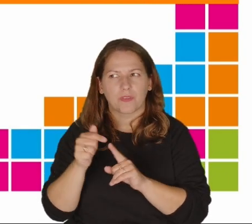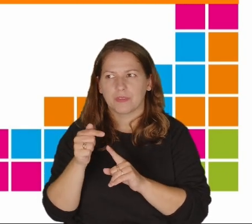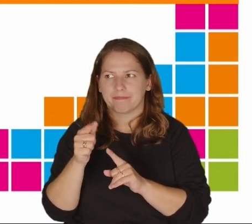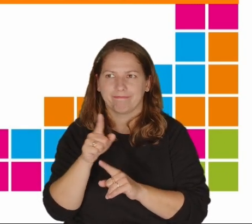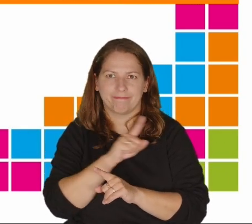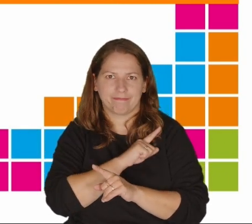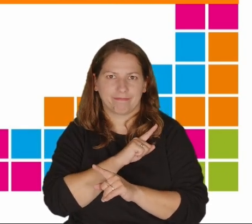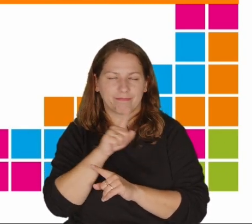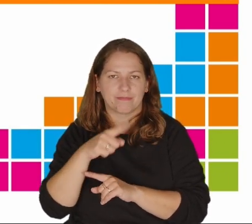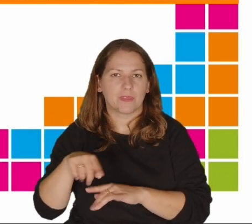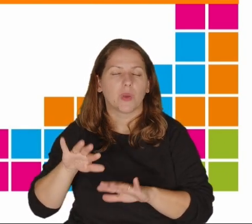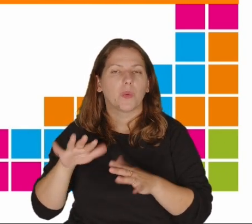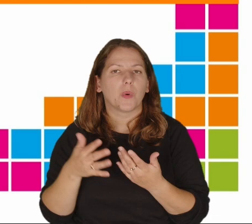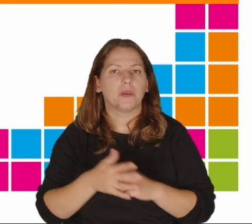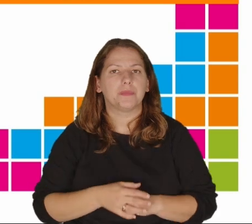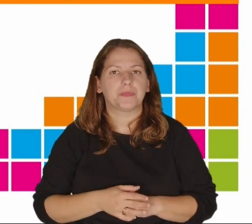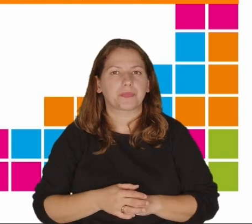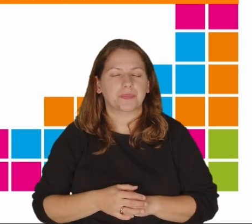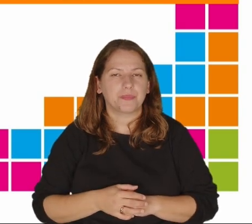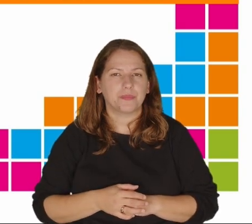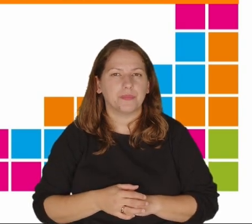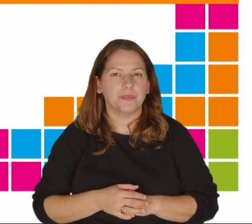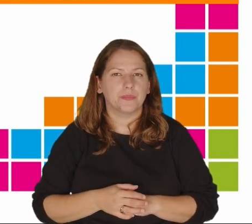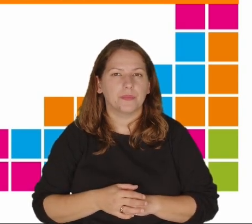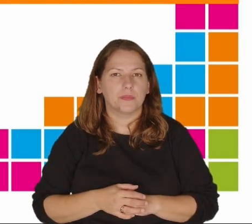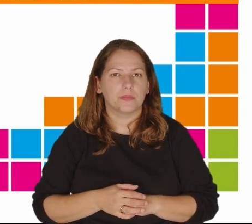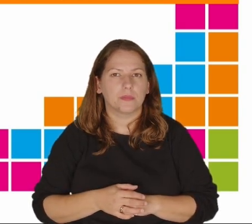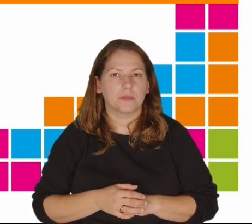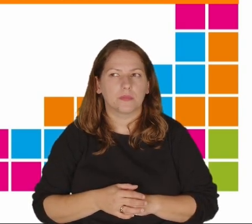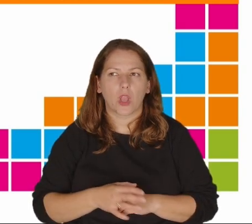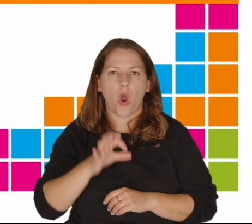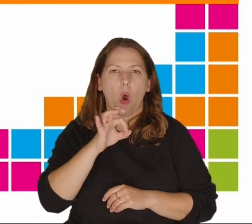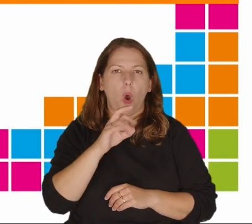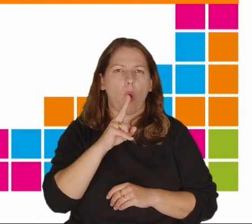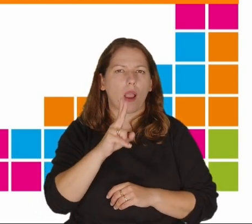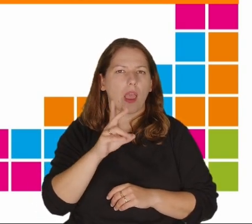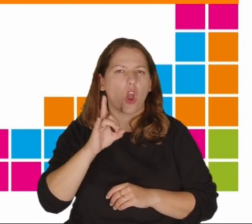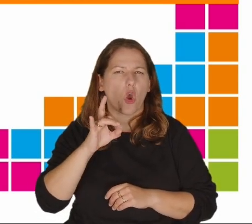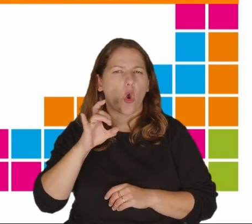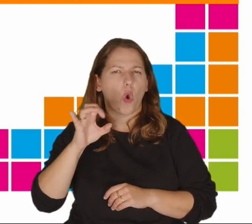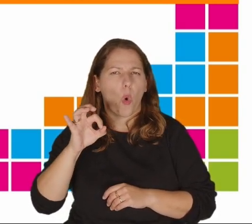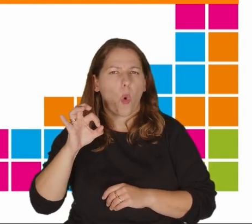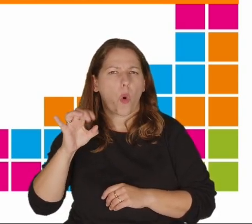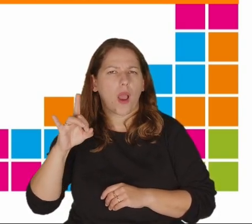zwrócić szczególną uwagę. To jest takie, to jest OK Google. To znaczy to, że dziecko już nie